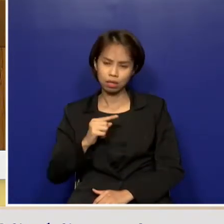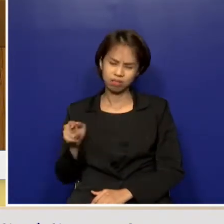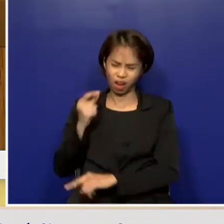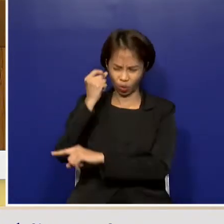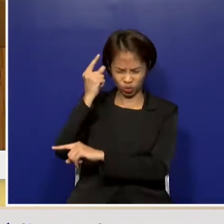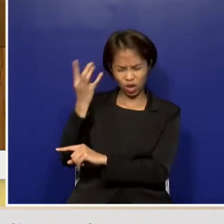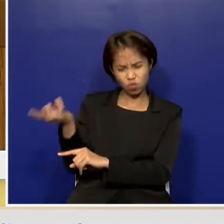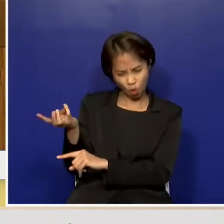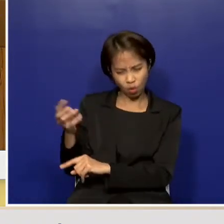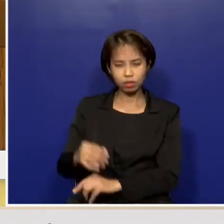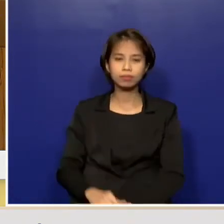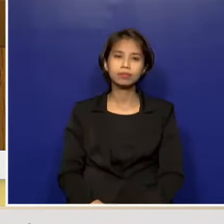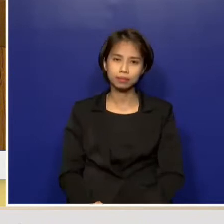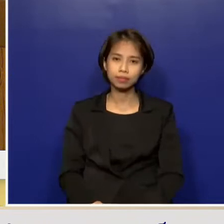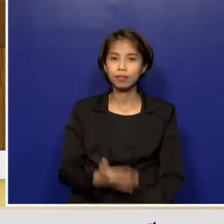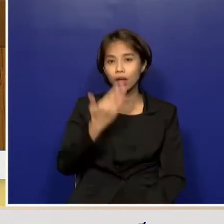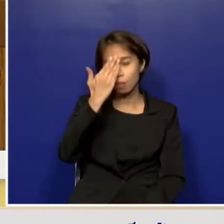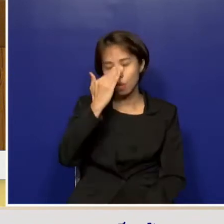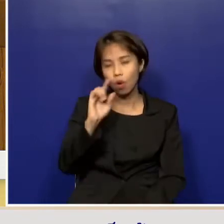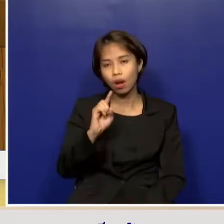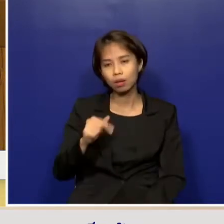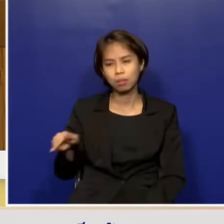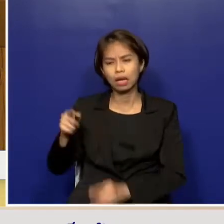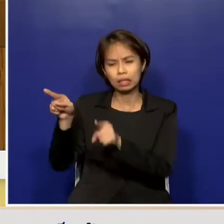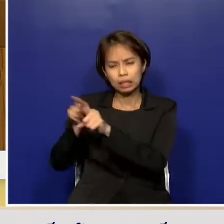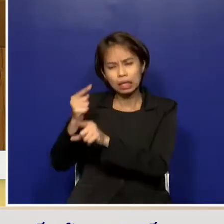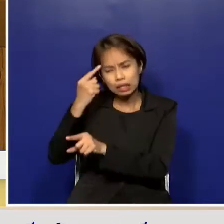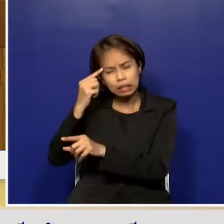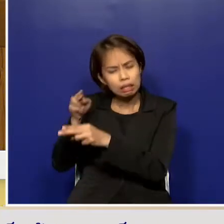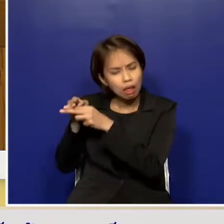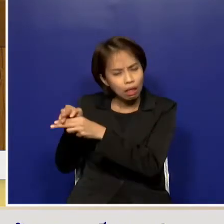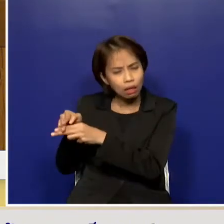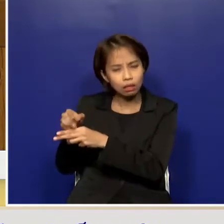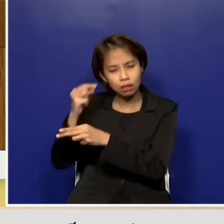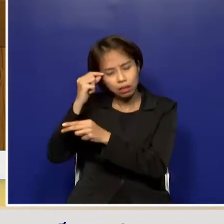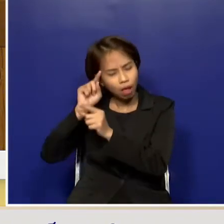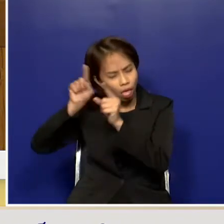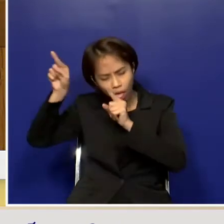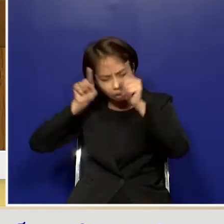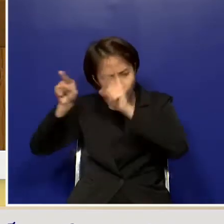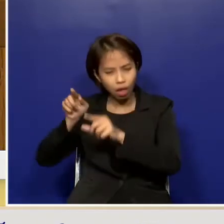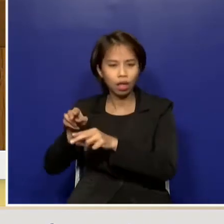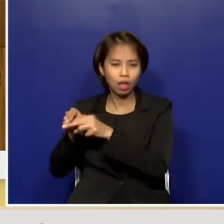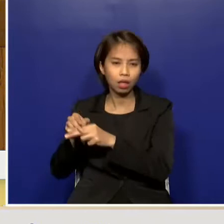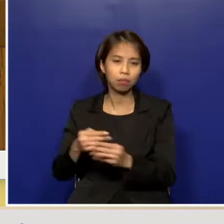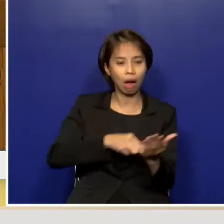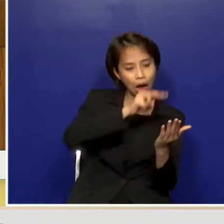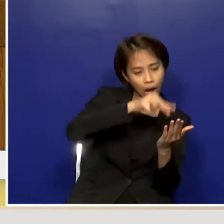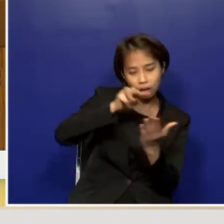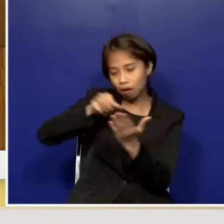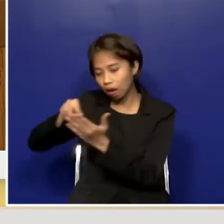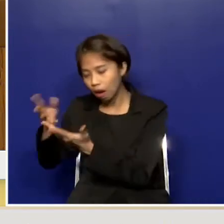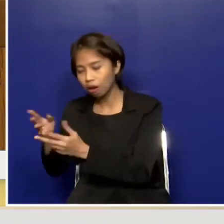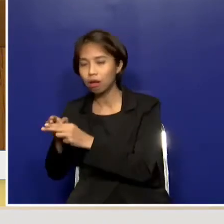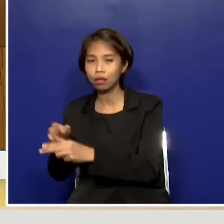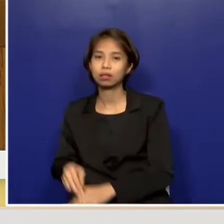เพสนใจจะเปนการคิดออกเอง มโนโอ้ออง อาร์มาจากโน์อารนมาจากนี่ท่